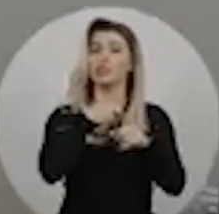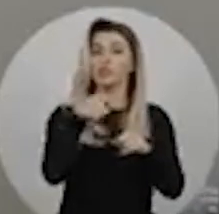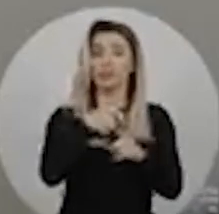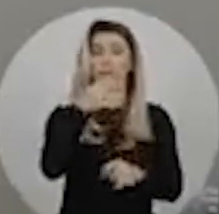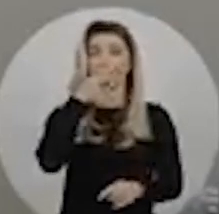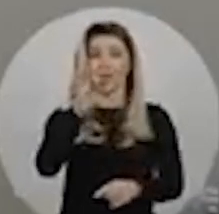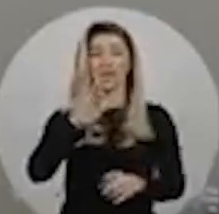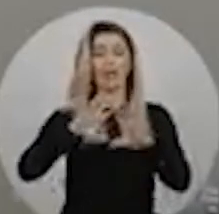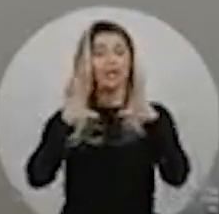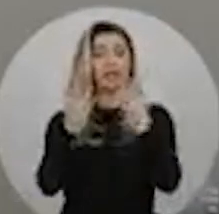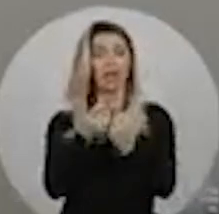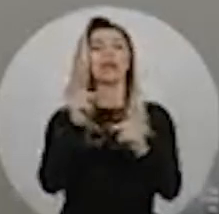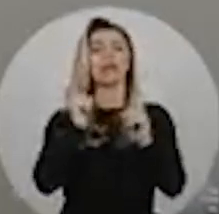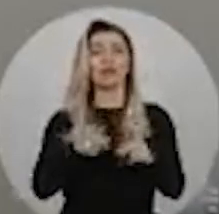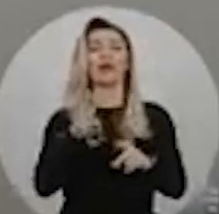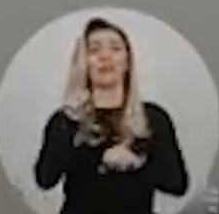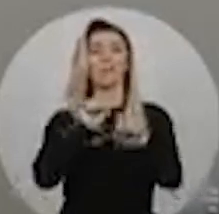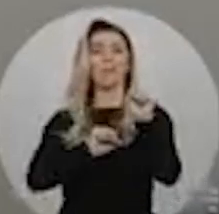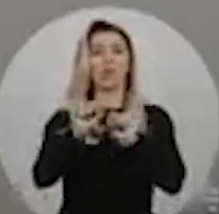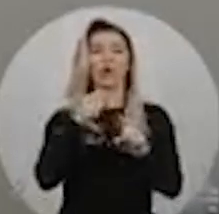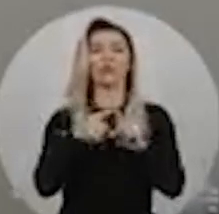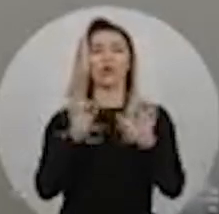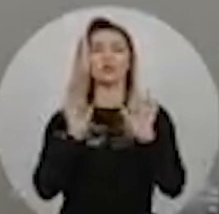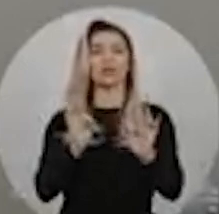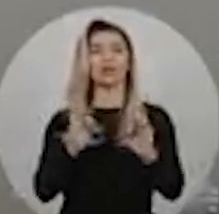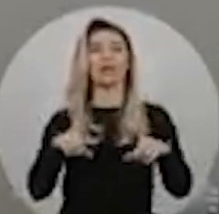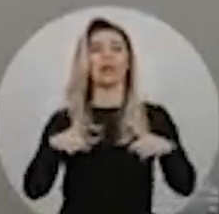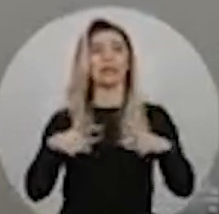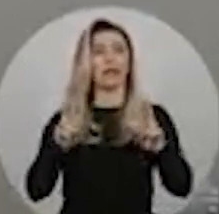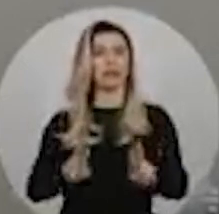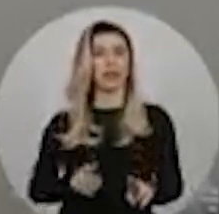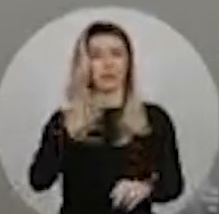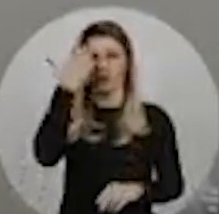duhur ligjore ku të gjithë gëzojnë mbrojtje dhe siguri në realizimin e të drejtave të tyre.